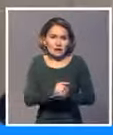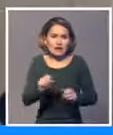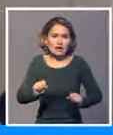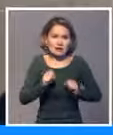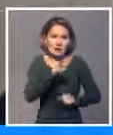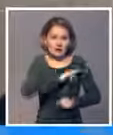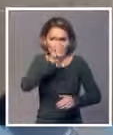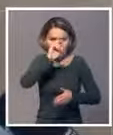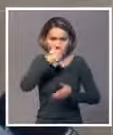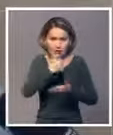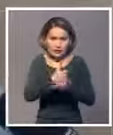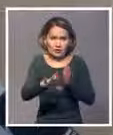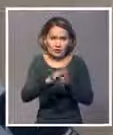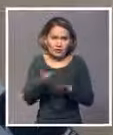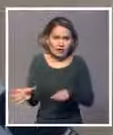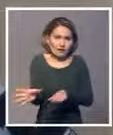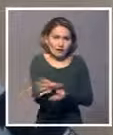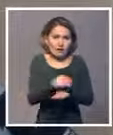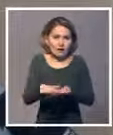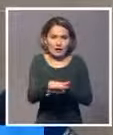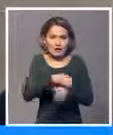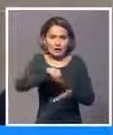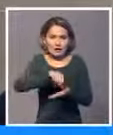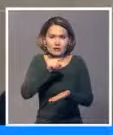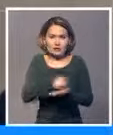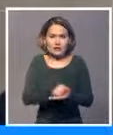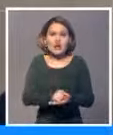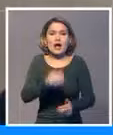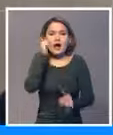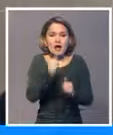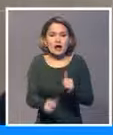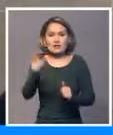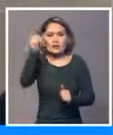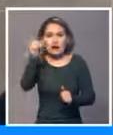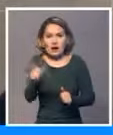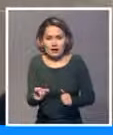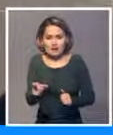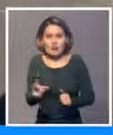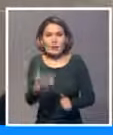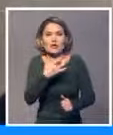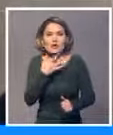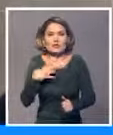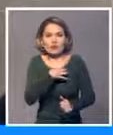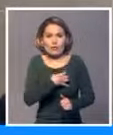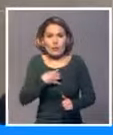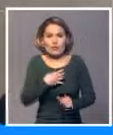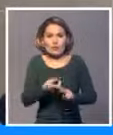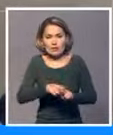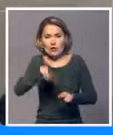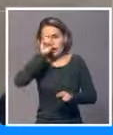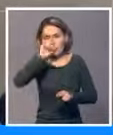сенеміз. Сайлауға өзінің жаңағы ой пікірін білдіру үшін келу керек. Еліміздің келешегі үшін келу керек. Алдағы уақытта